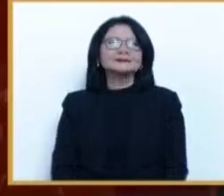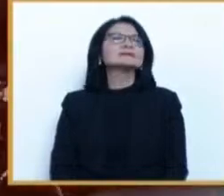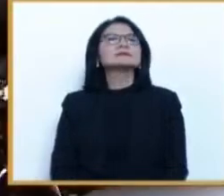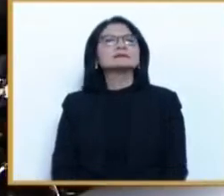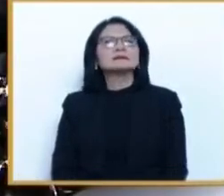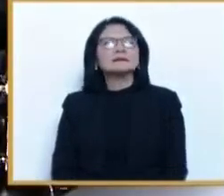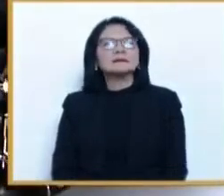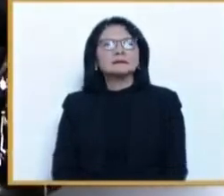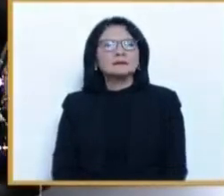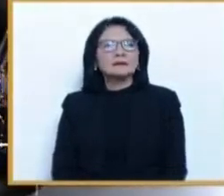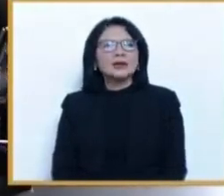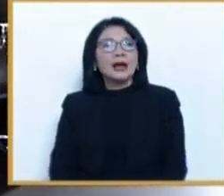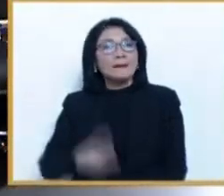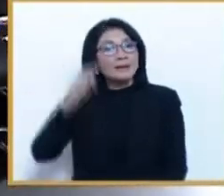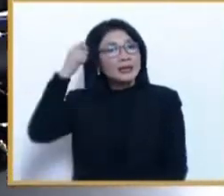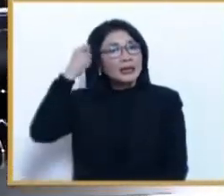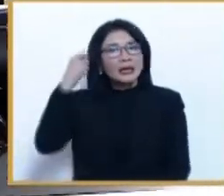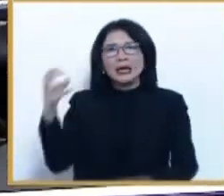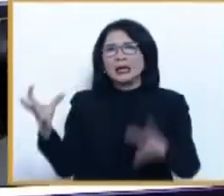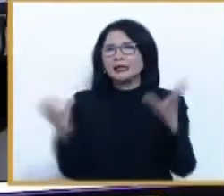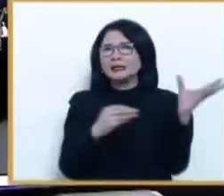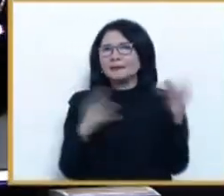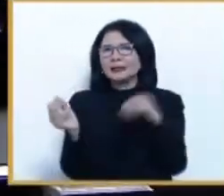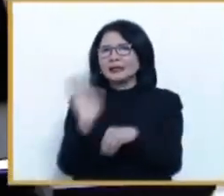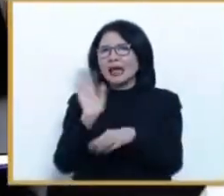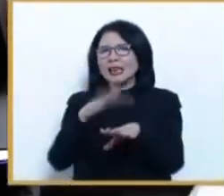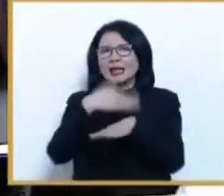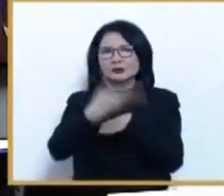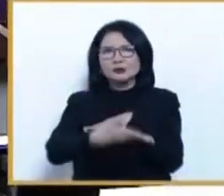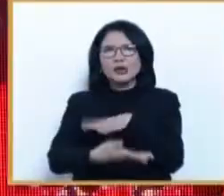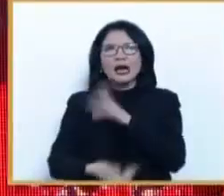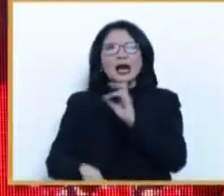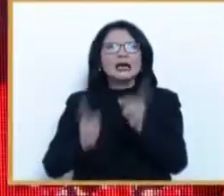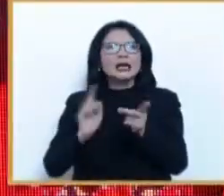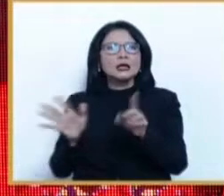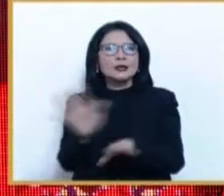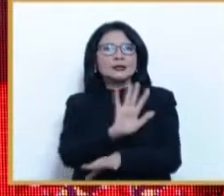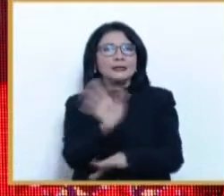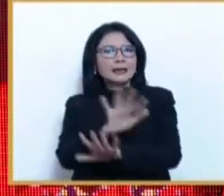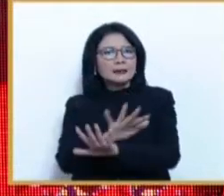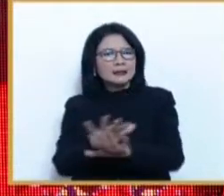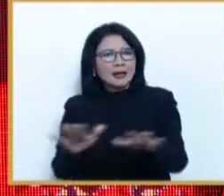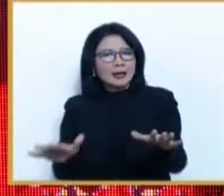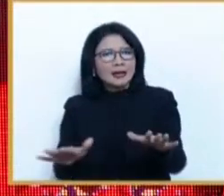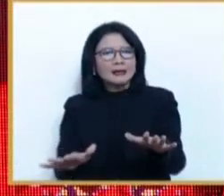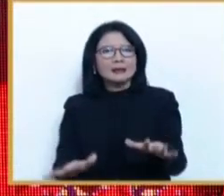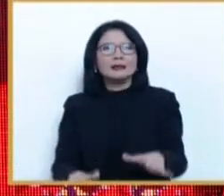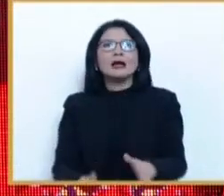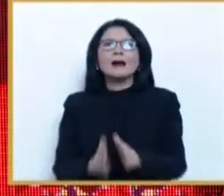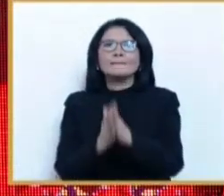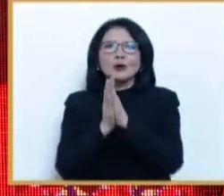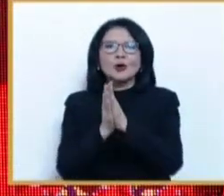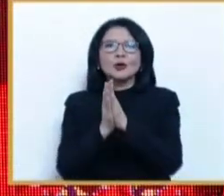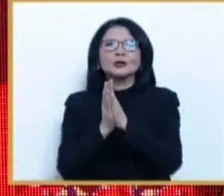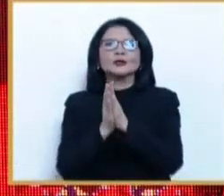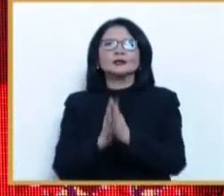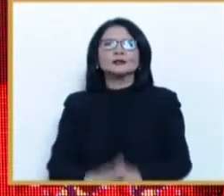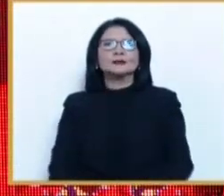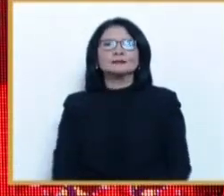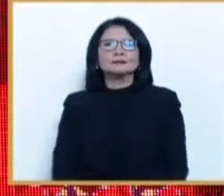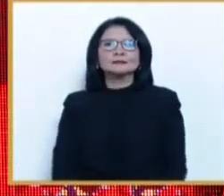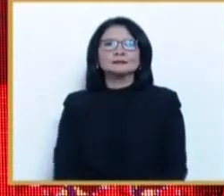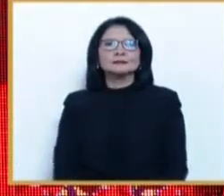dulkali lagi kami Ingatkan debat tidak akan Kami lanjutkan kalau Bapak Ibu tidak tenang boleh kerja samanya Terima